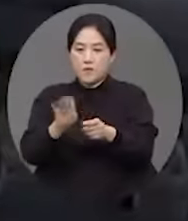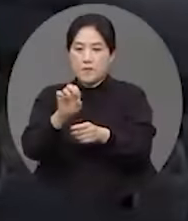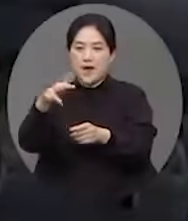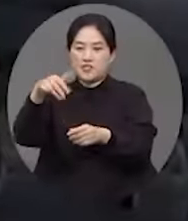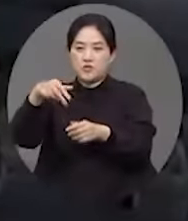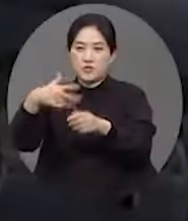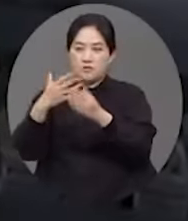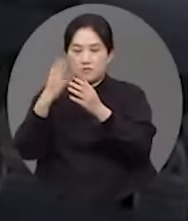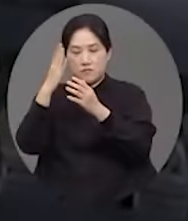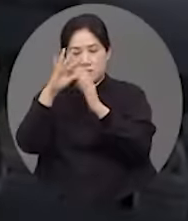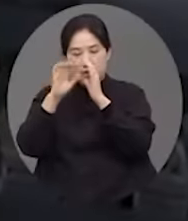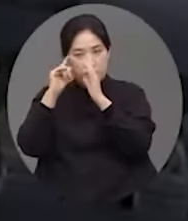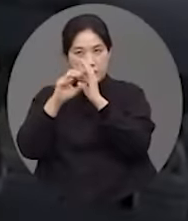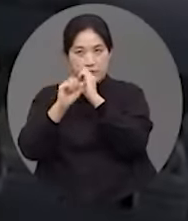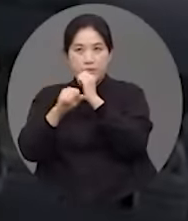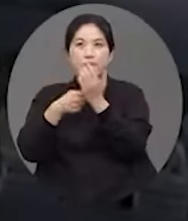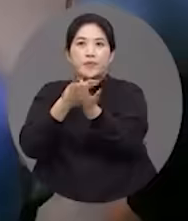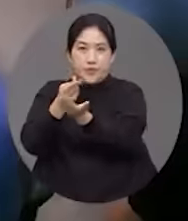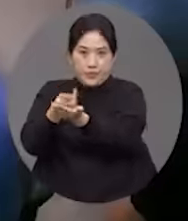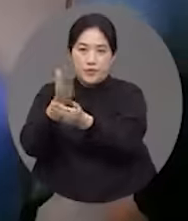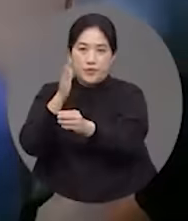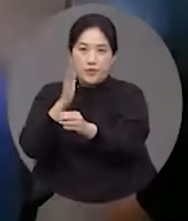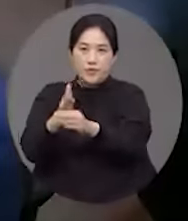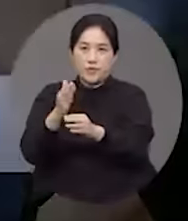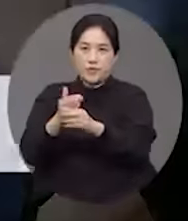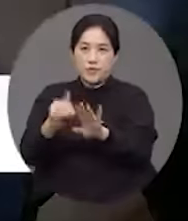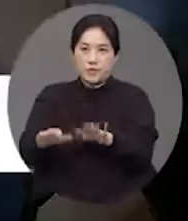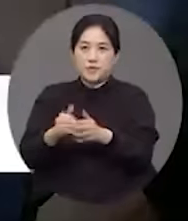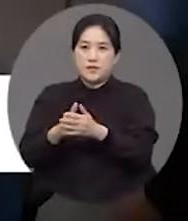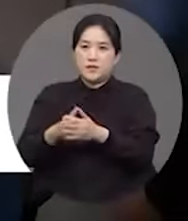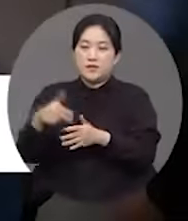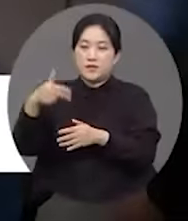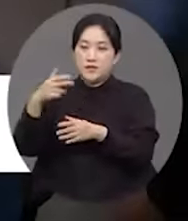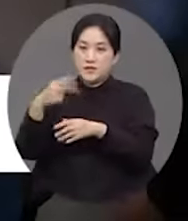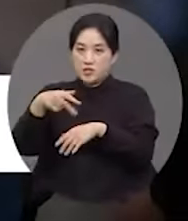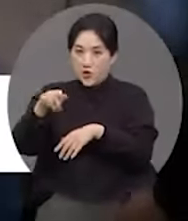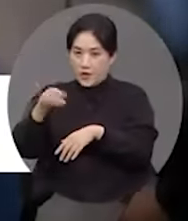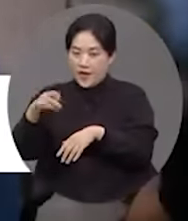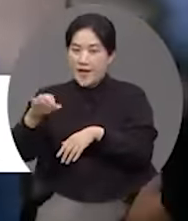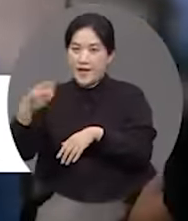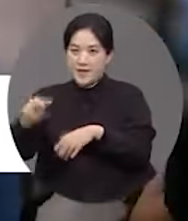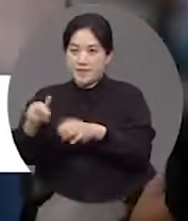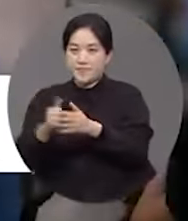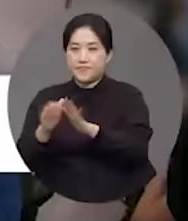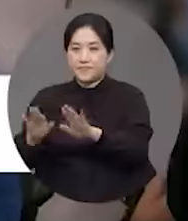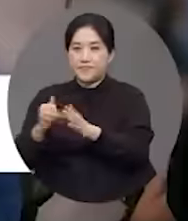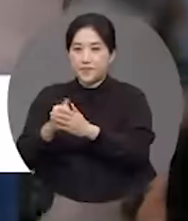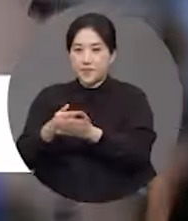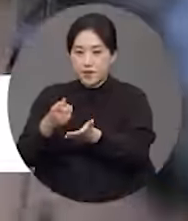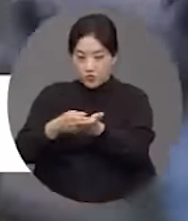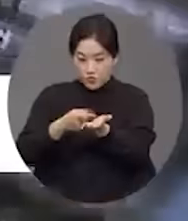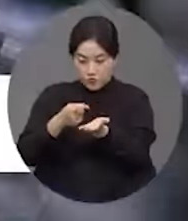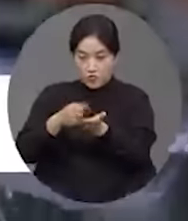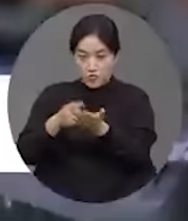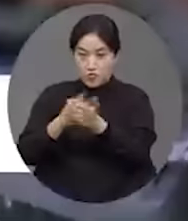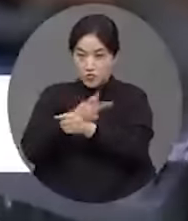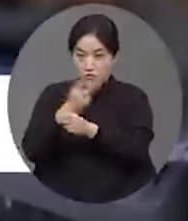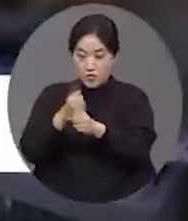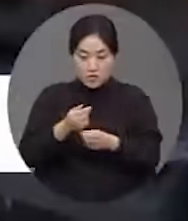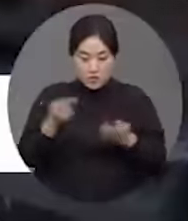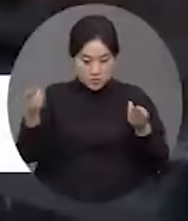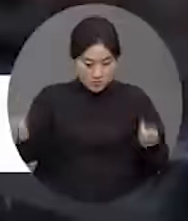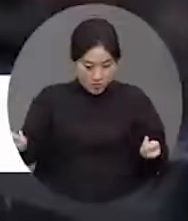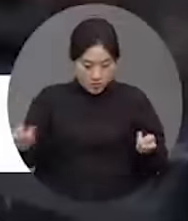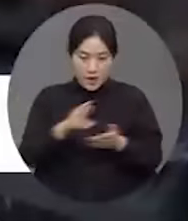22살 간호대생 정혜림 씨입니다. 수술대는 두 개인데 3시간 분량의 수술실 CCTV 영상엔